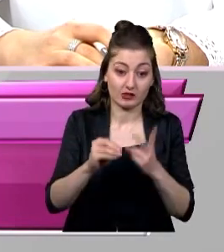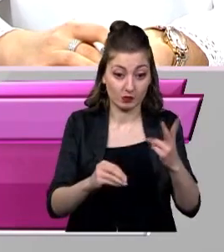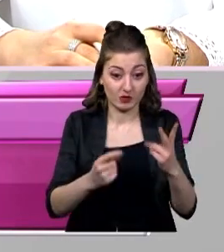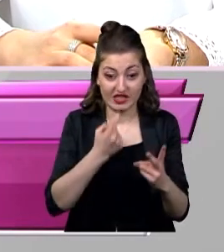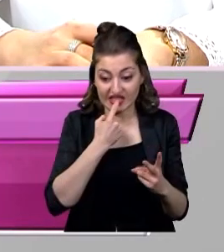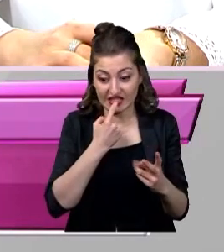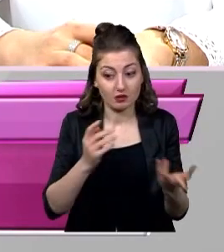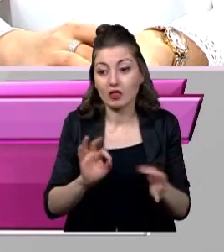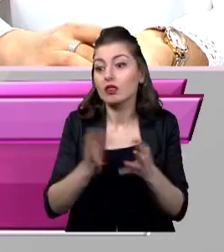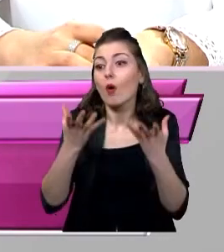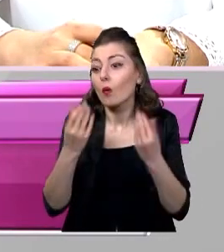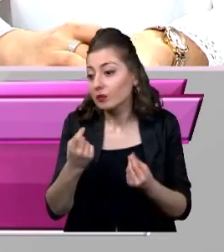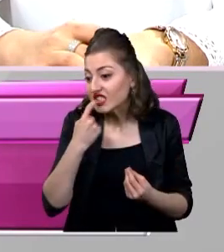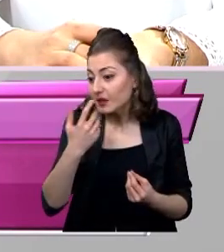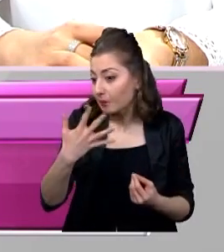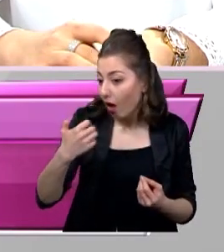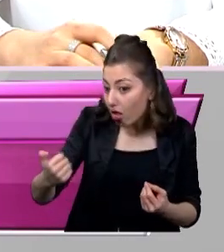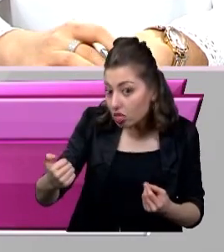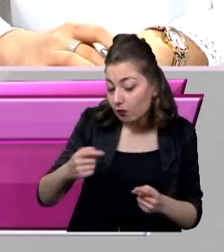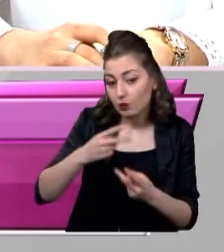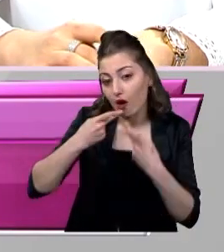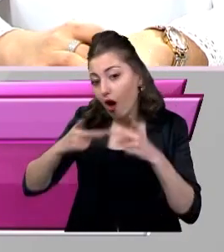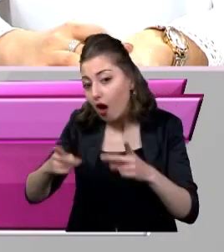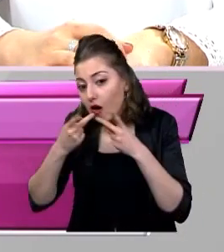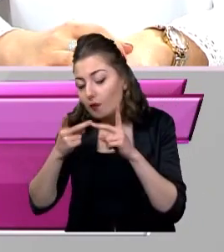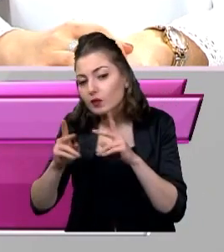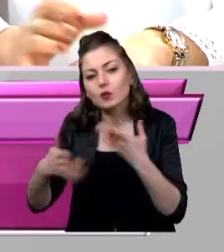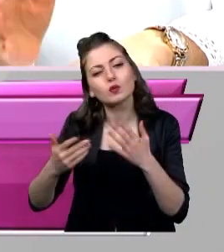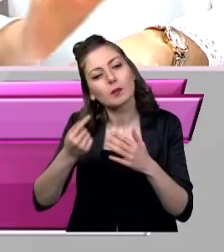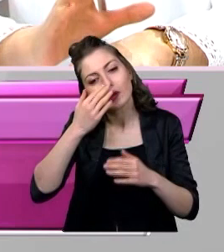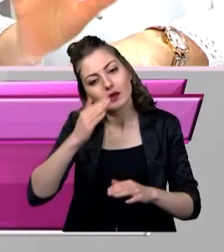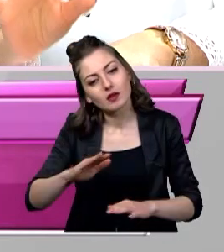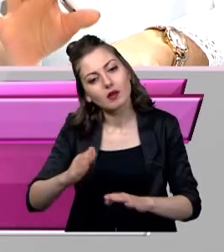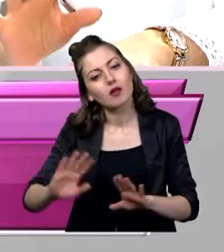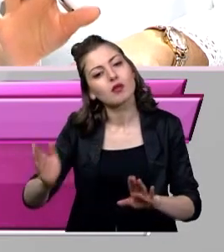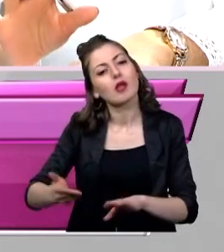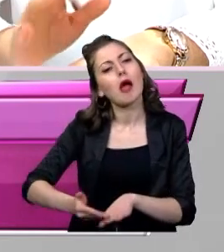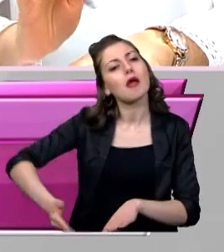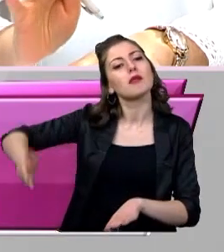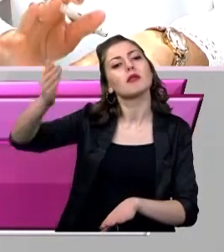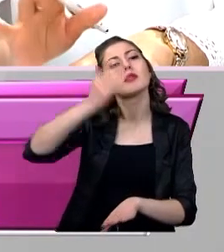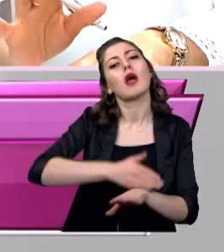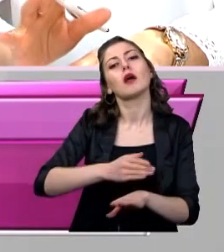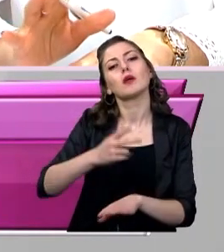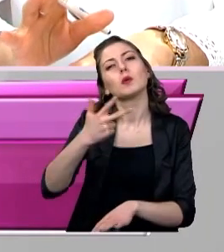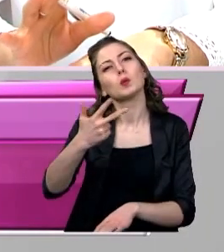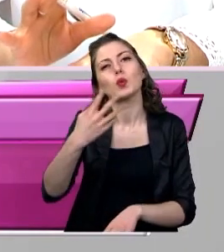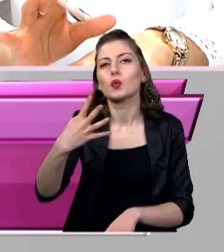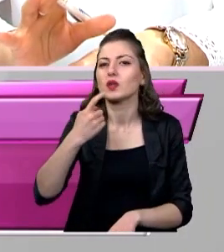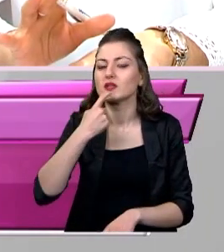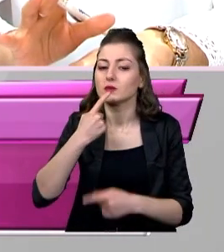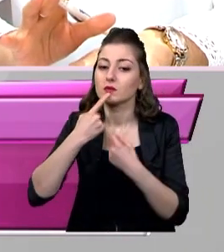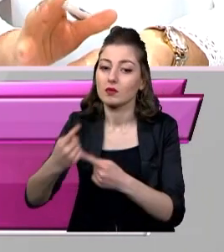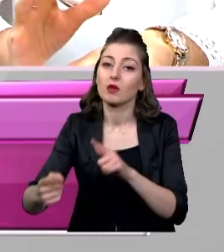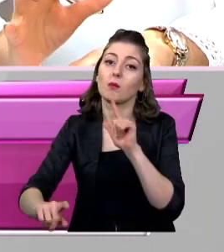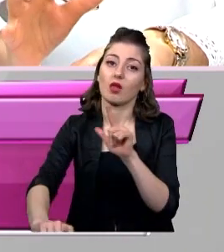bu yaş ne olmalı yani 5-6 yaş civarı olmalı yoksa biraz daha bekleyelim daha öncesinde Oha daha önce 34 yaştan itibaren